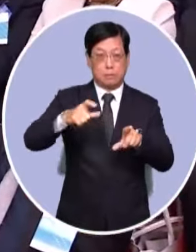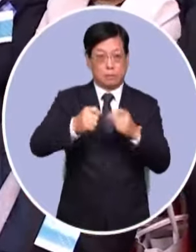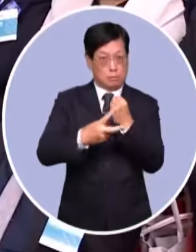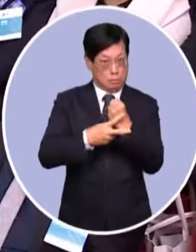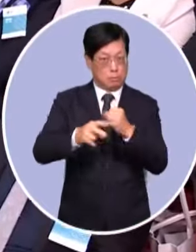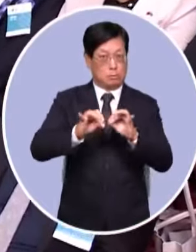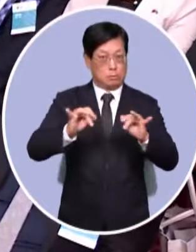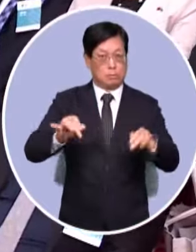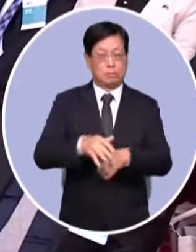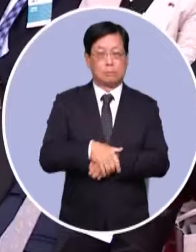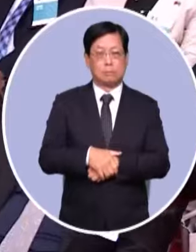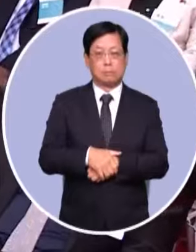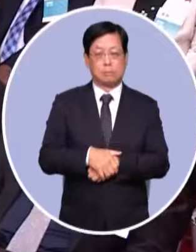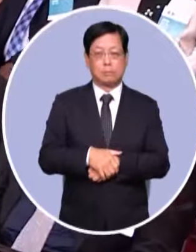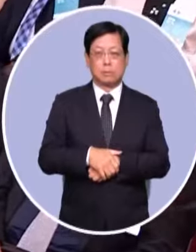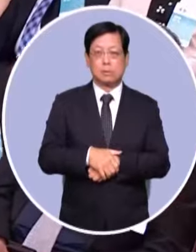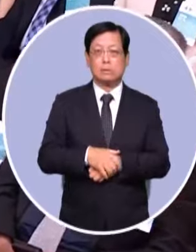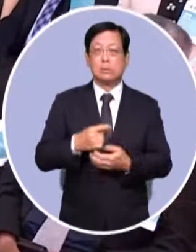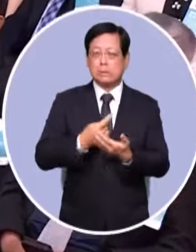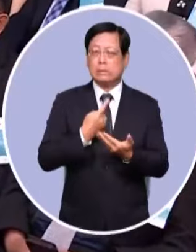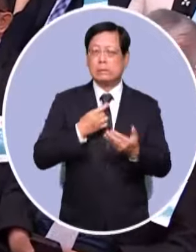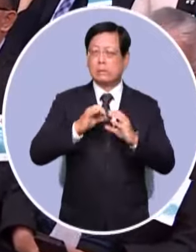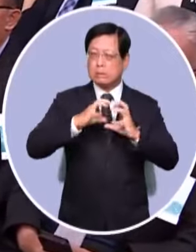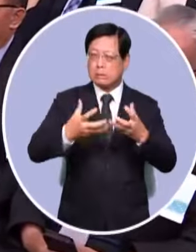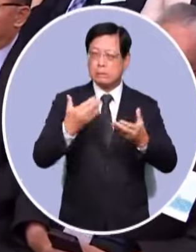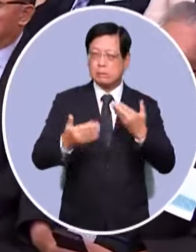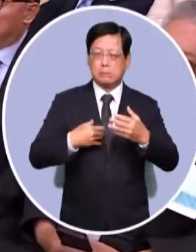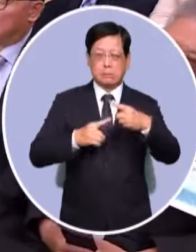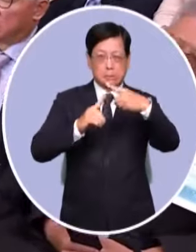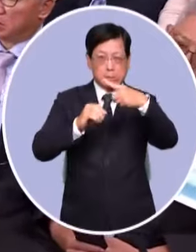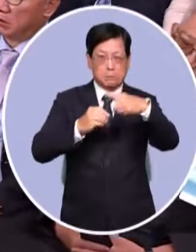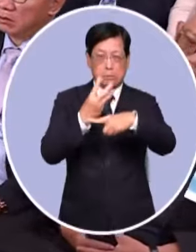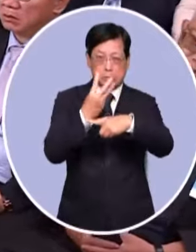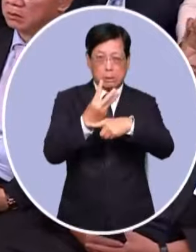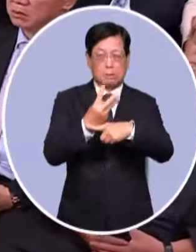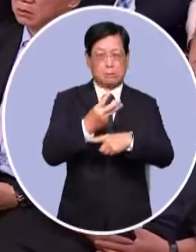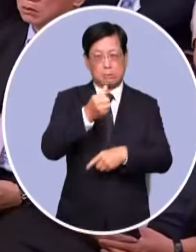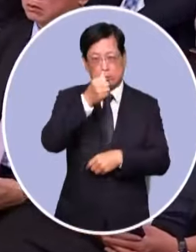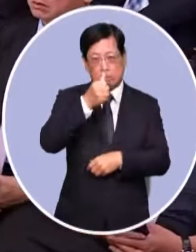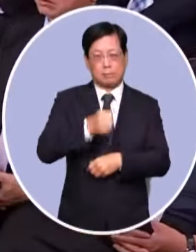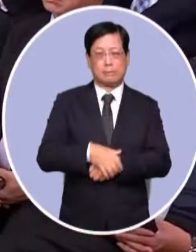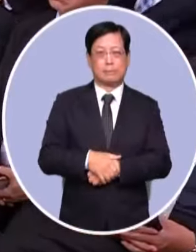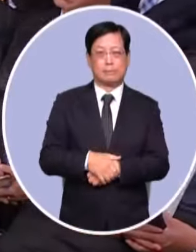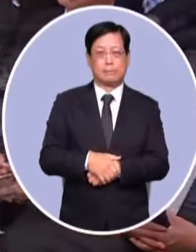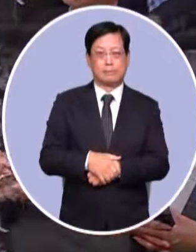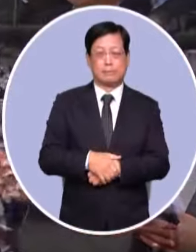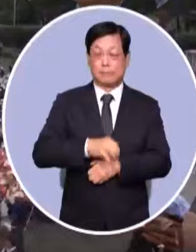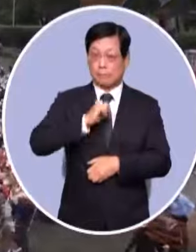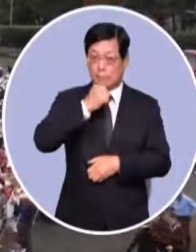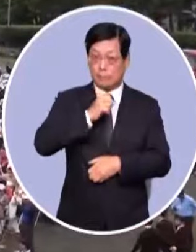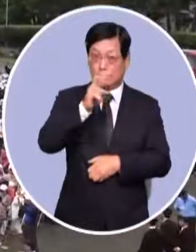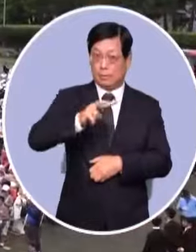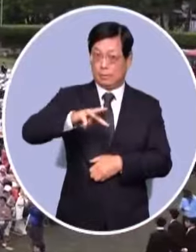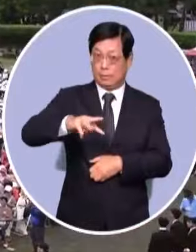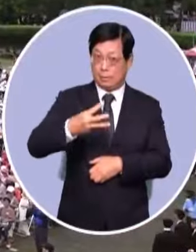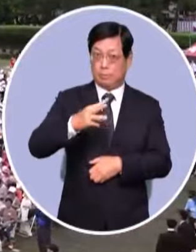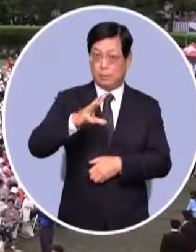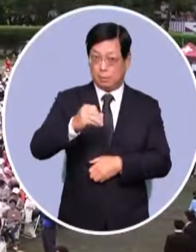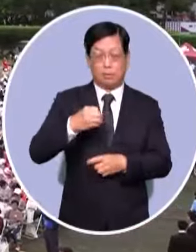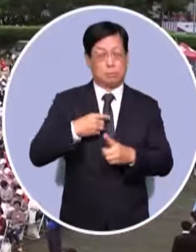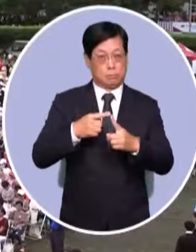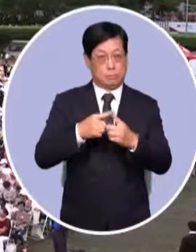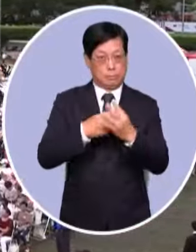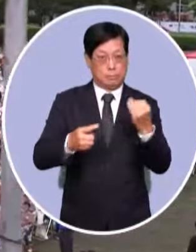地，只有占地球上的1/3的土地。台湾2300万的人